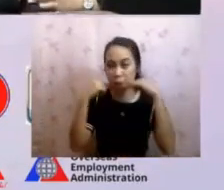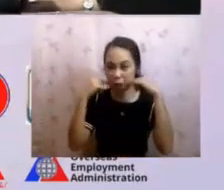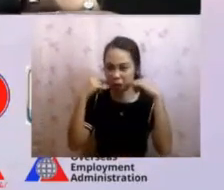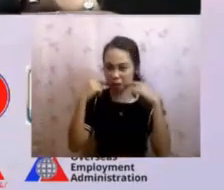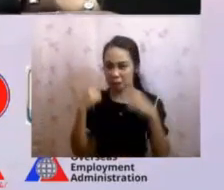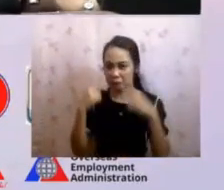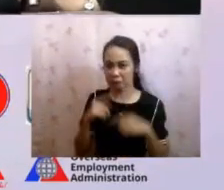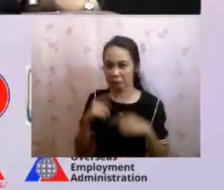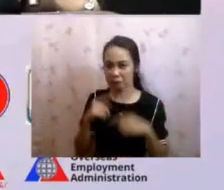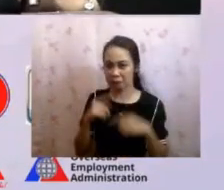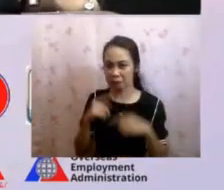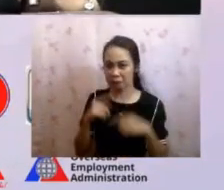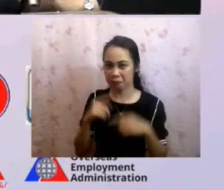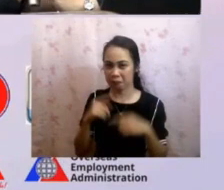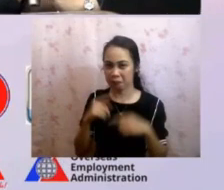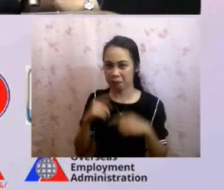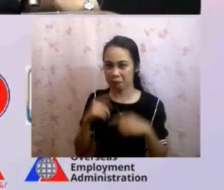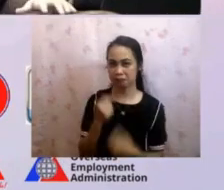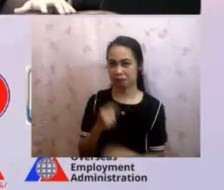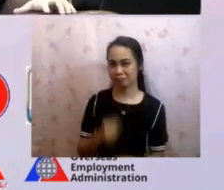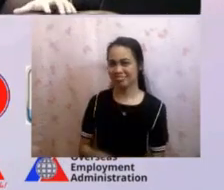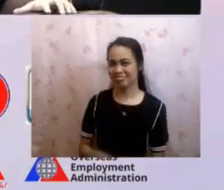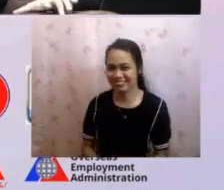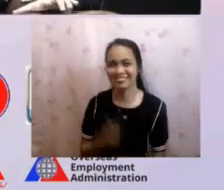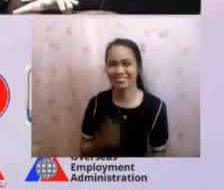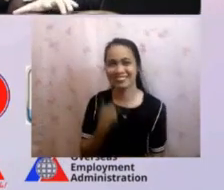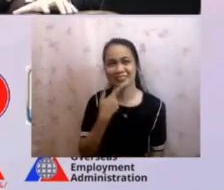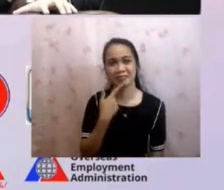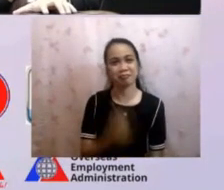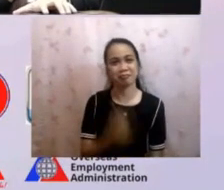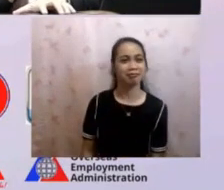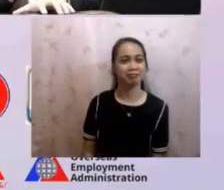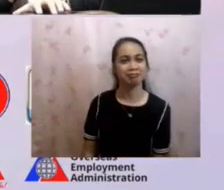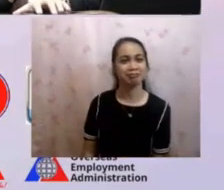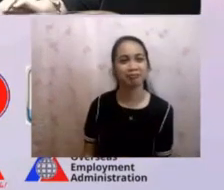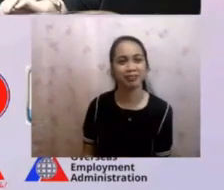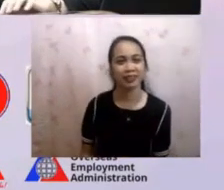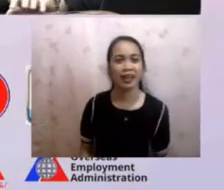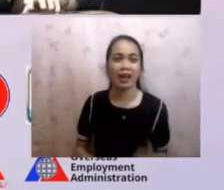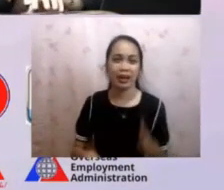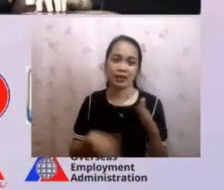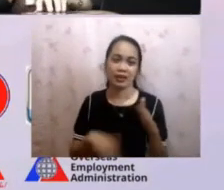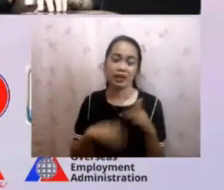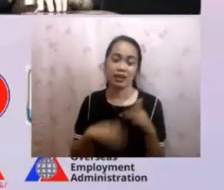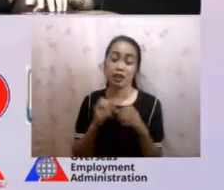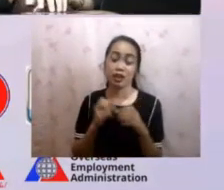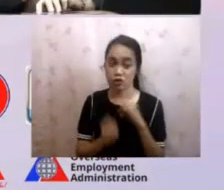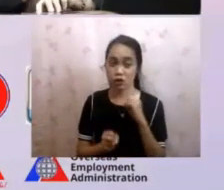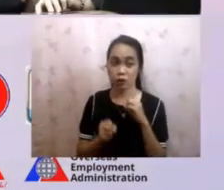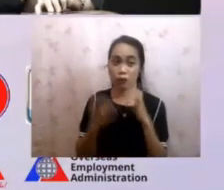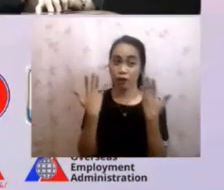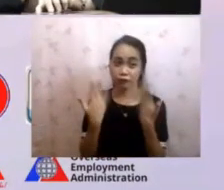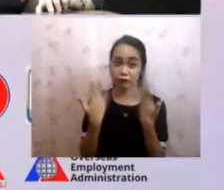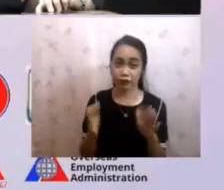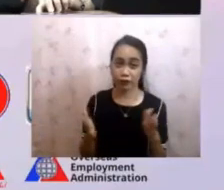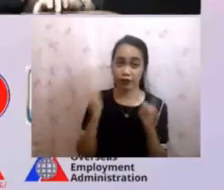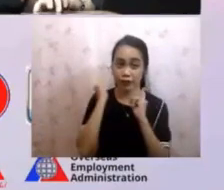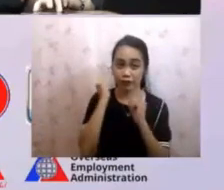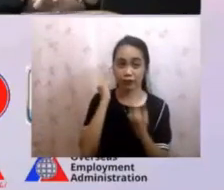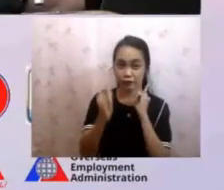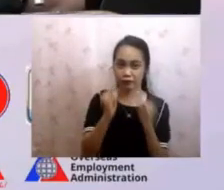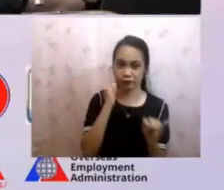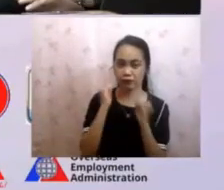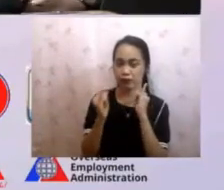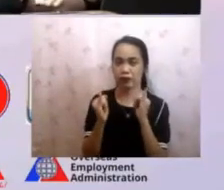makita, di ba? So, disappointing or maka-discourage siya. So, of course, don't forget to smile. So after